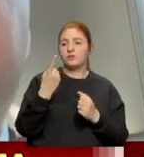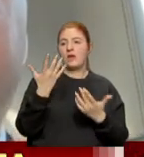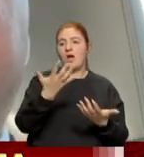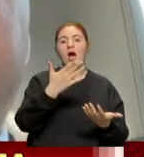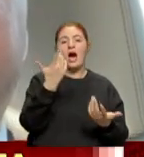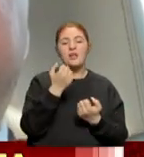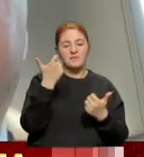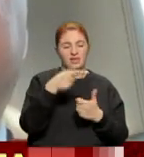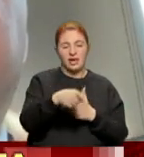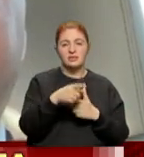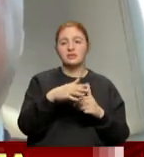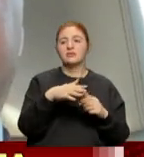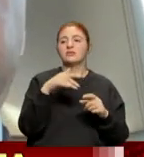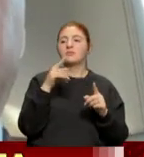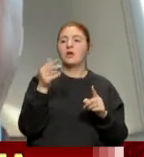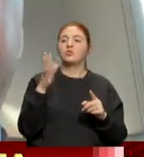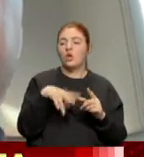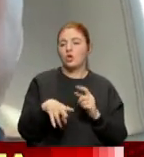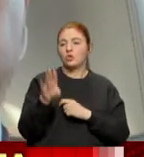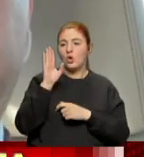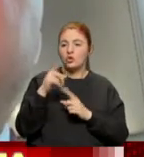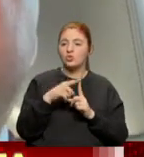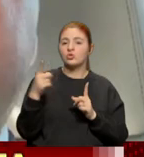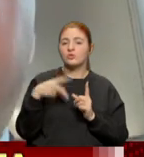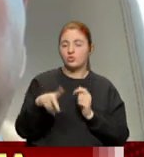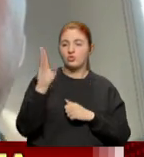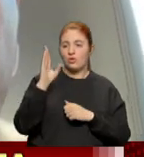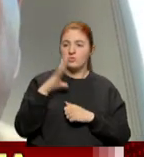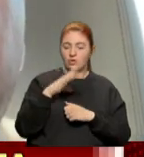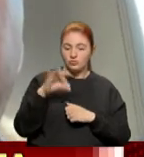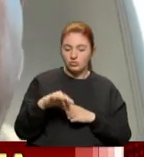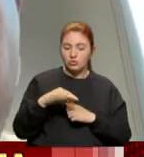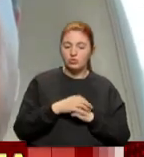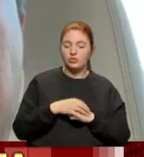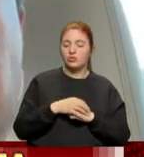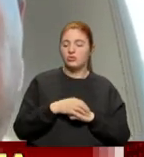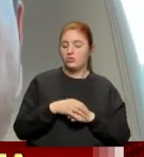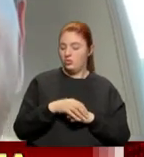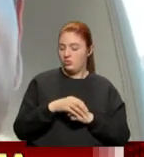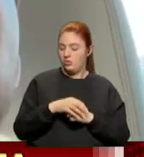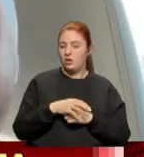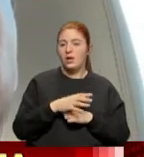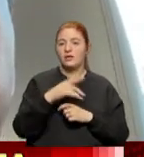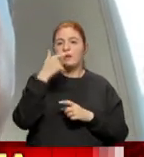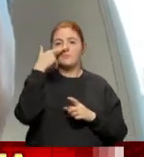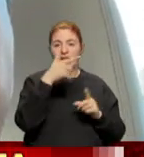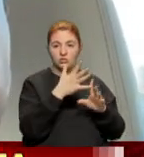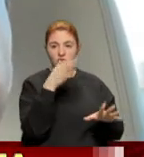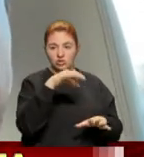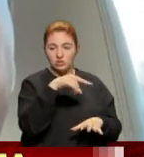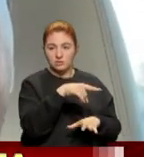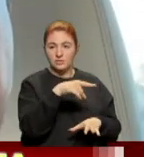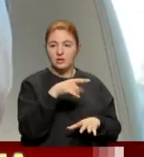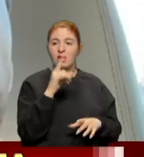noktasındayız. Evet. Ve biraz sonra yola çıkacağız. Uzun bir yolumuz var bugün. Akaryakıt kuyruğundasınız yani.